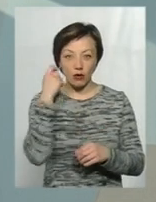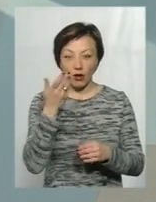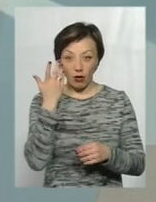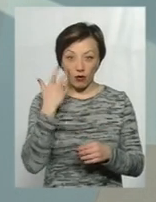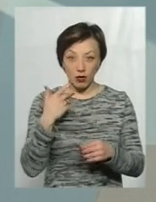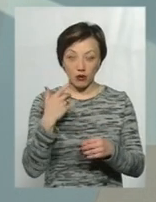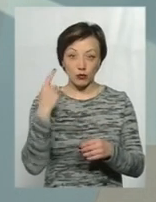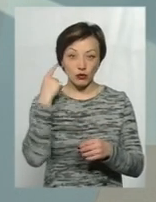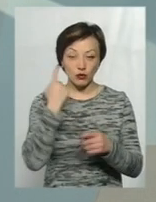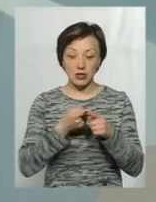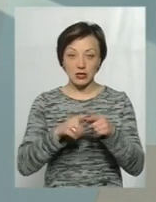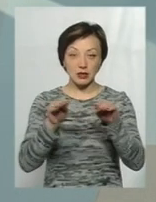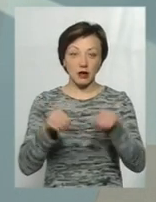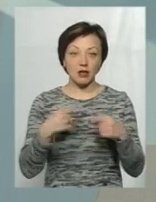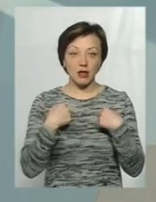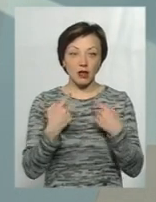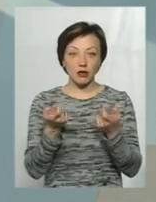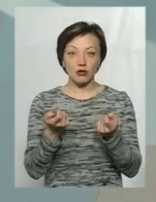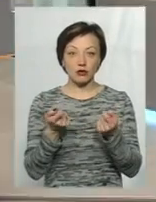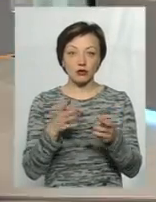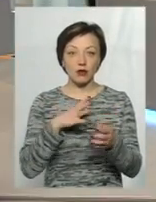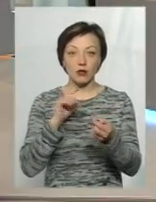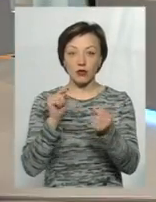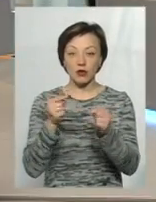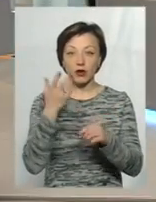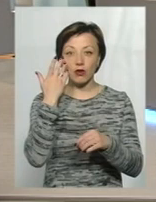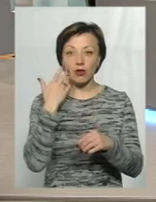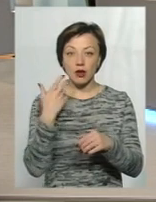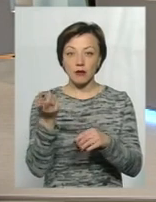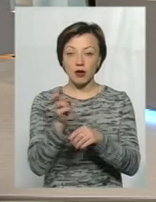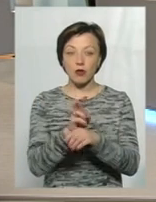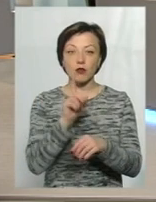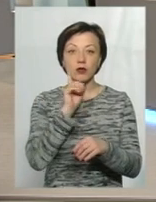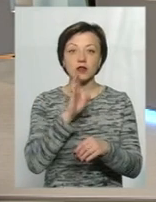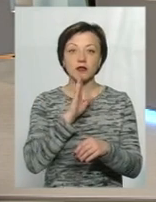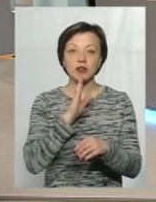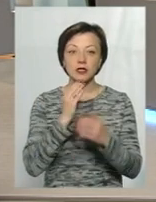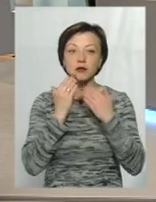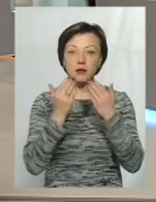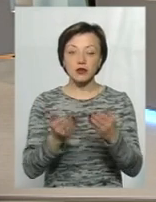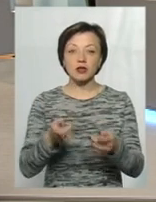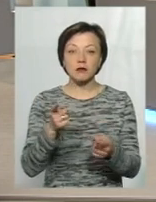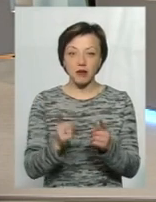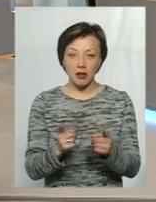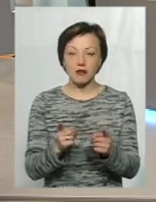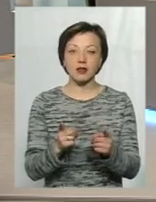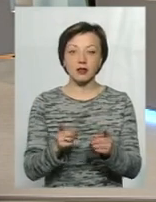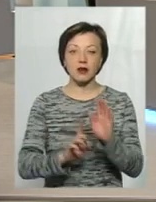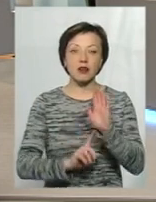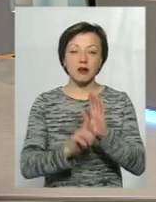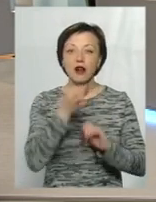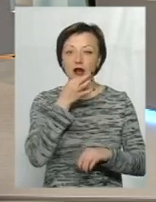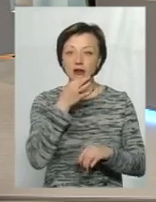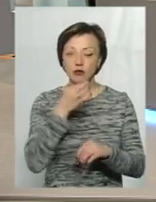це почула ці дані, я була щось трошки проти, а потім, коли приходять молоді дівчатка і запитують, то справді досить рано розпочинають